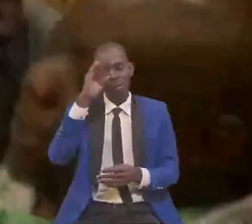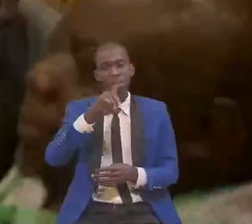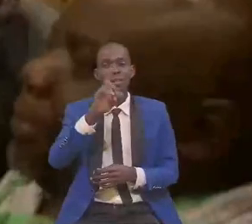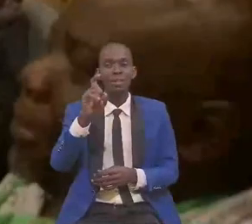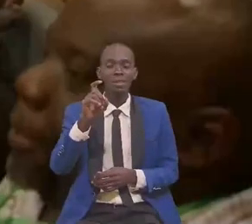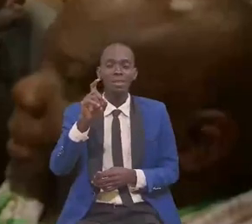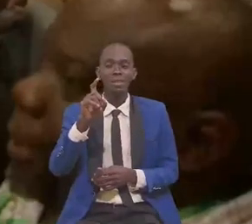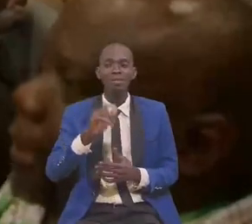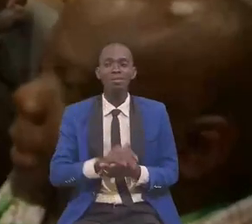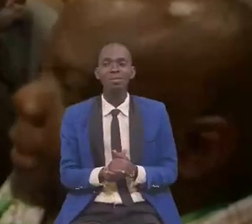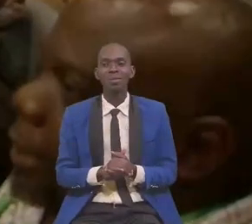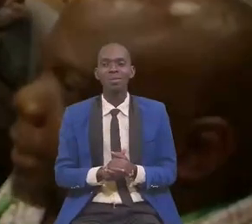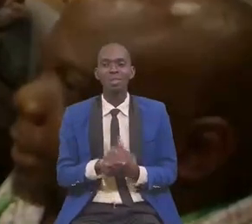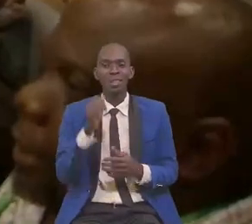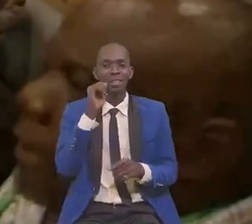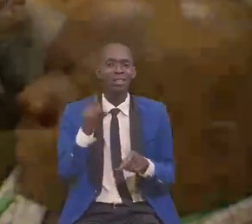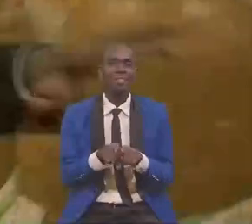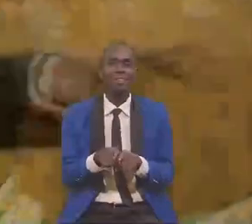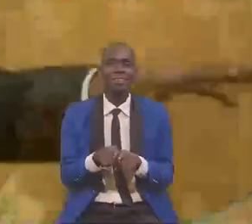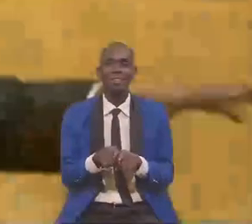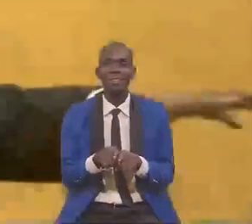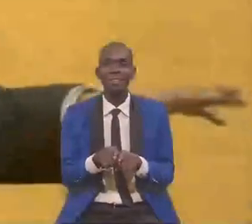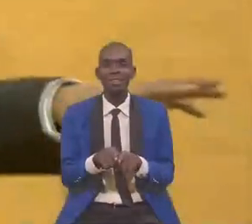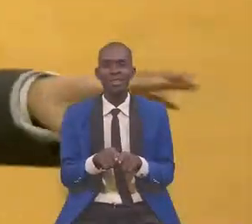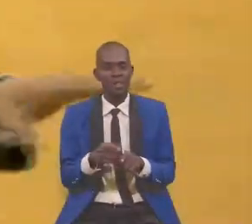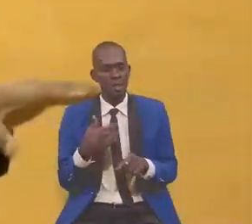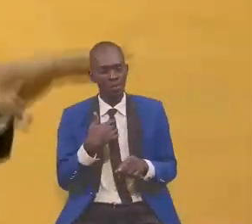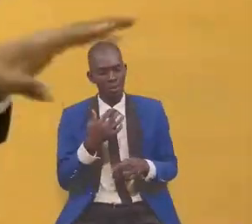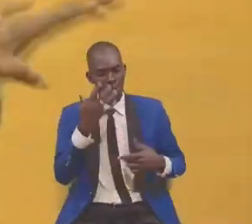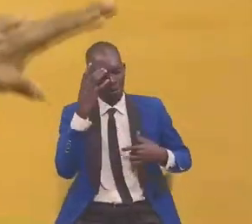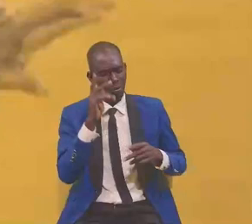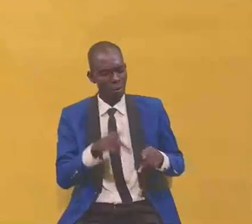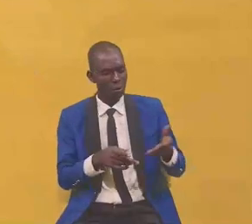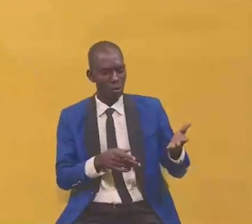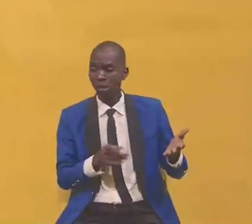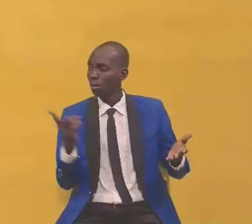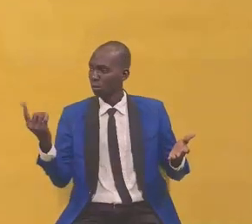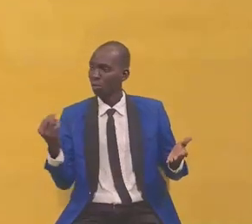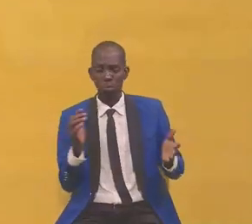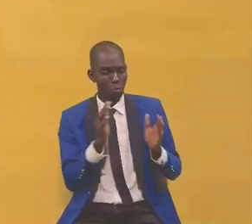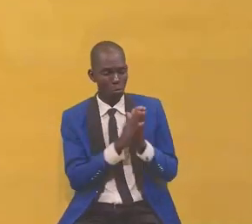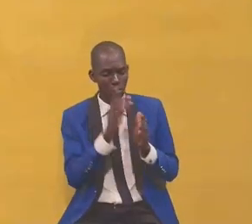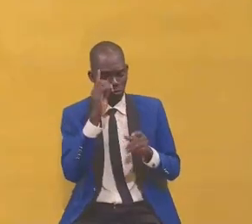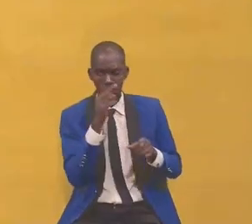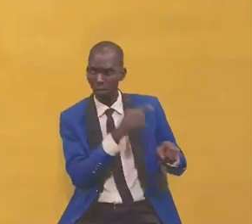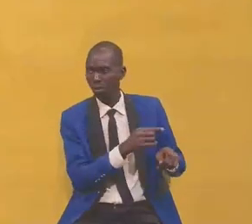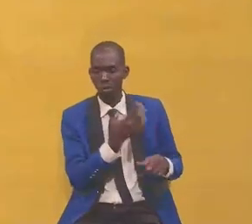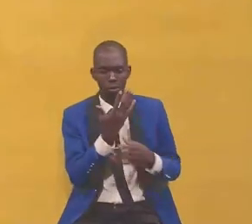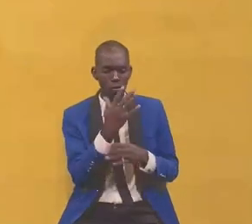soeurs, nous avons un malade là-bas. Viens, viens, viens. Est-ce que tu peux lui imposer les mains pour qu'il soit guéri?